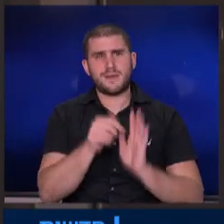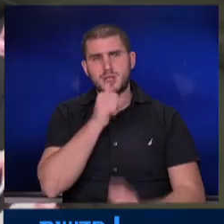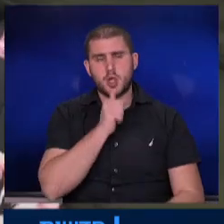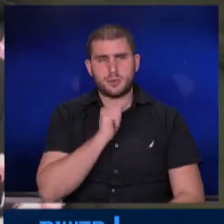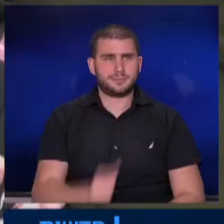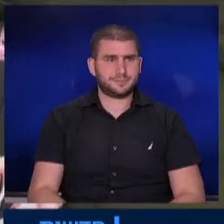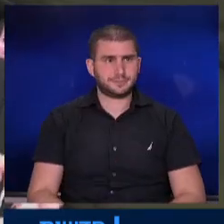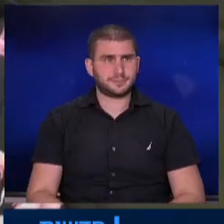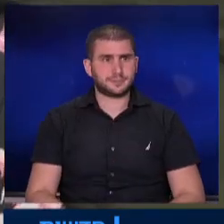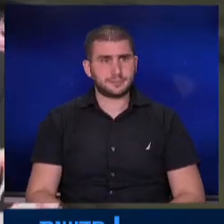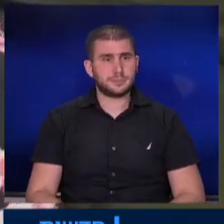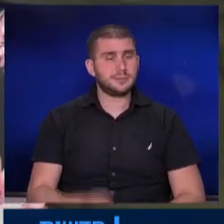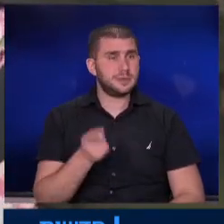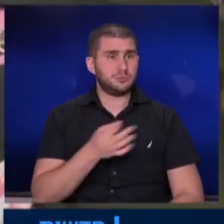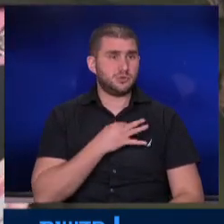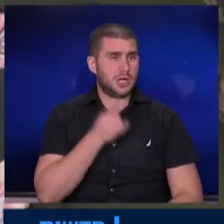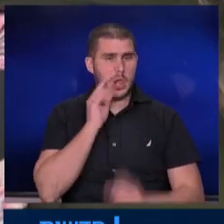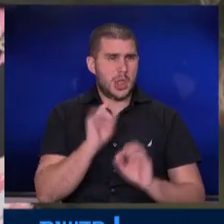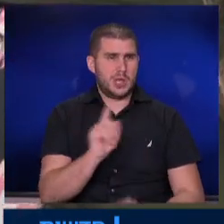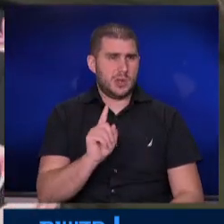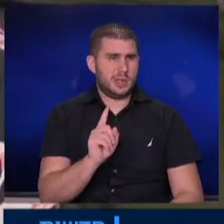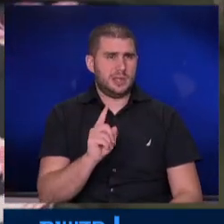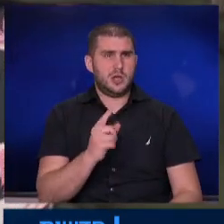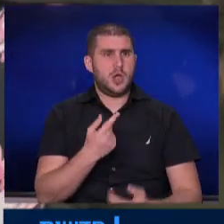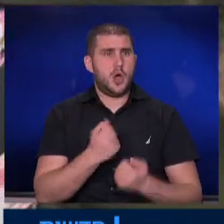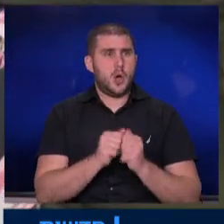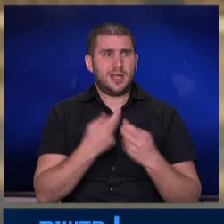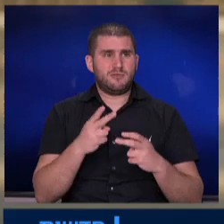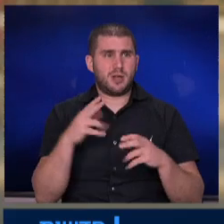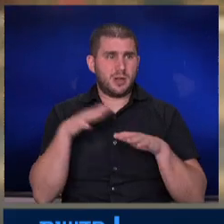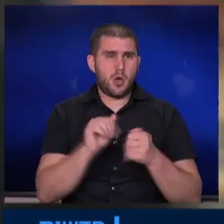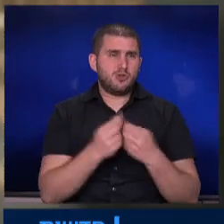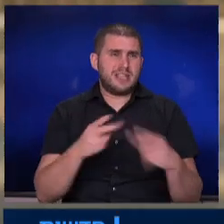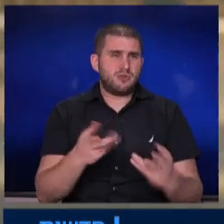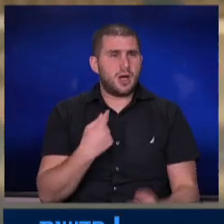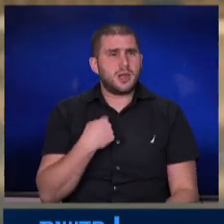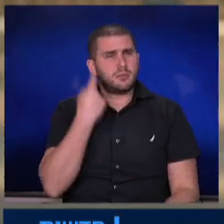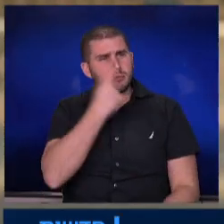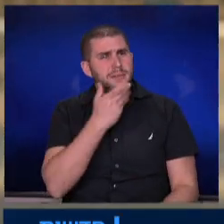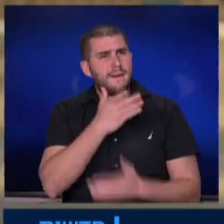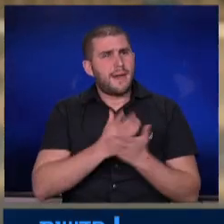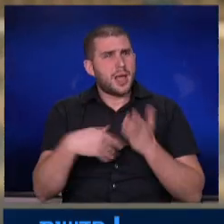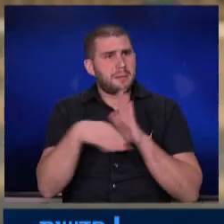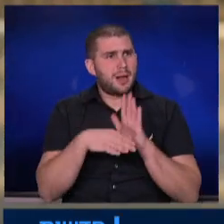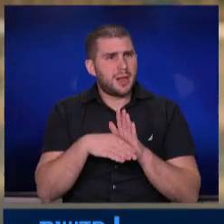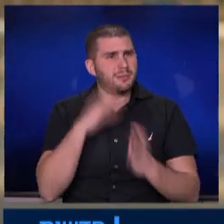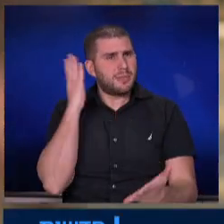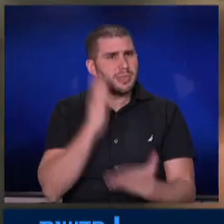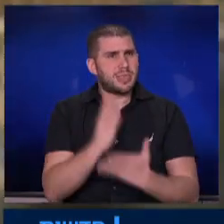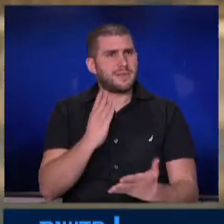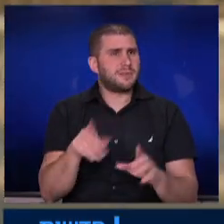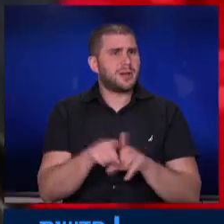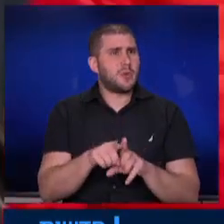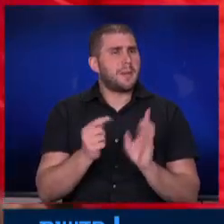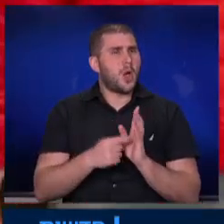ירוק. That doesn't quite make sense. You either gather or you can't gather. I wonder if some of the rules are just brought into place